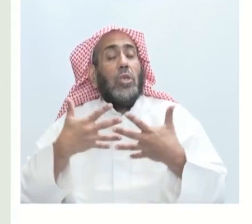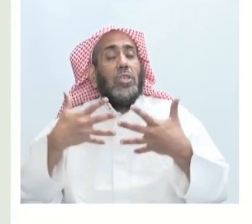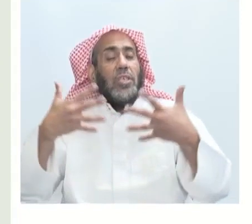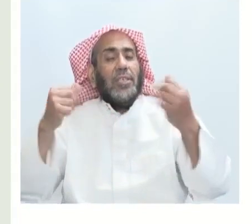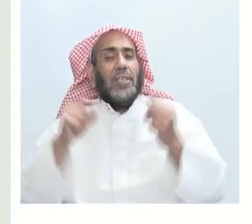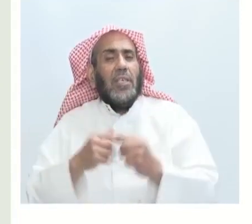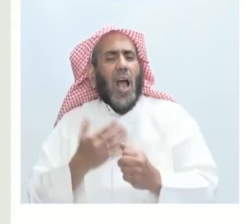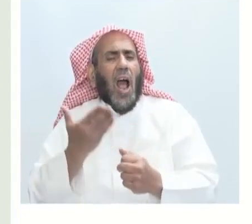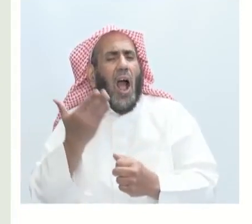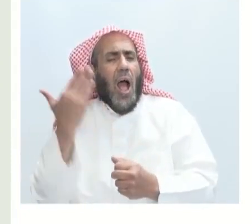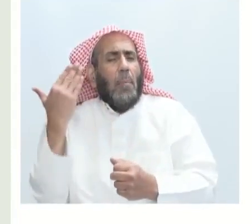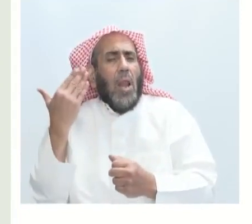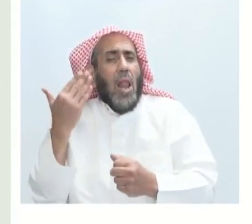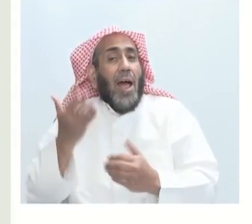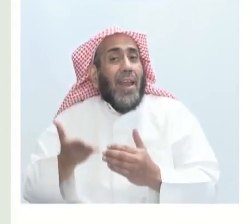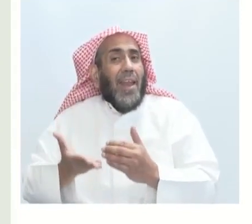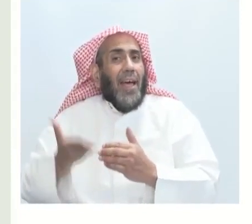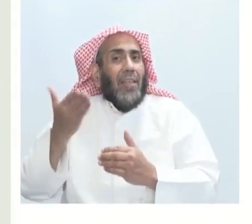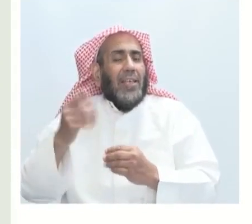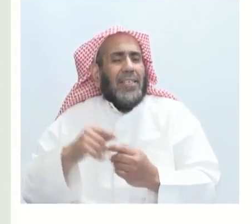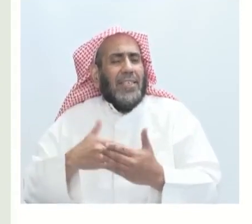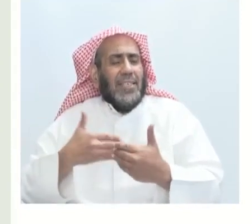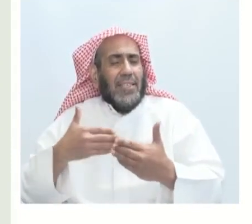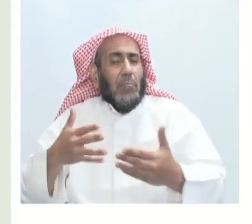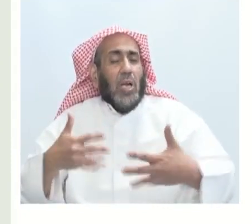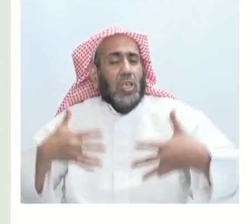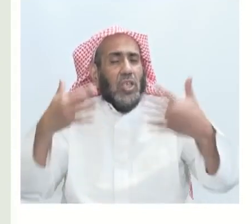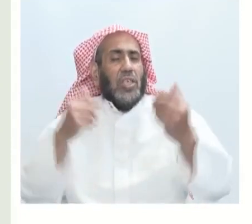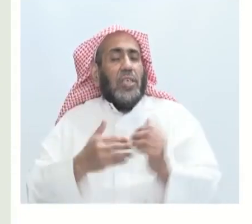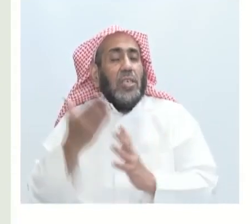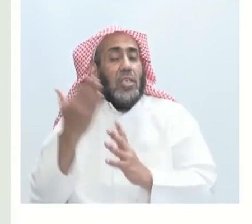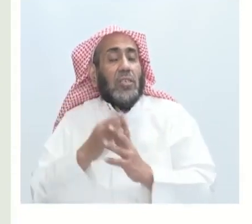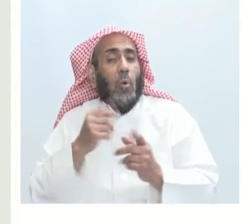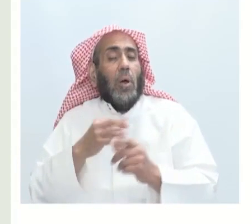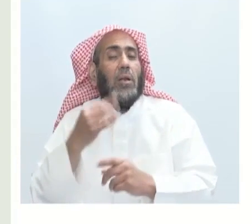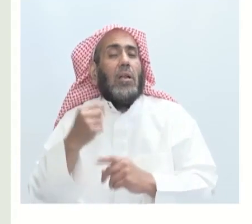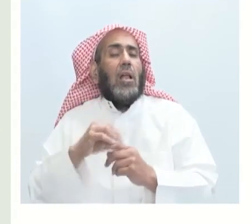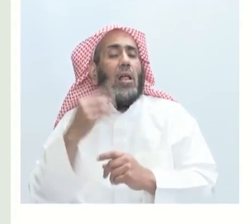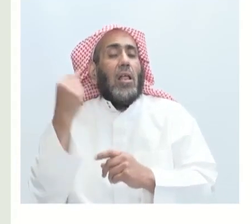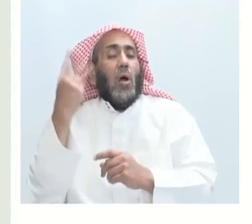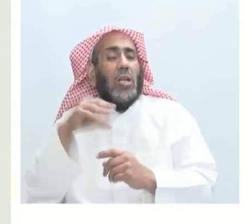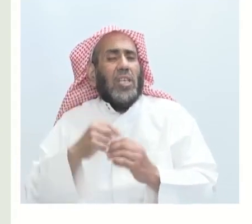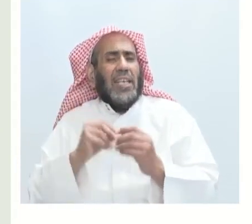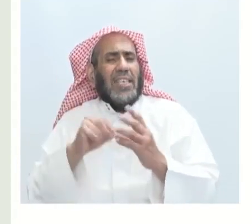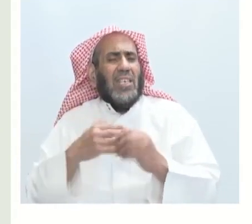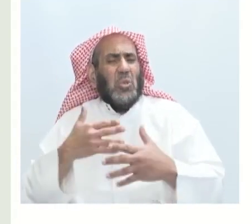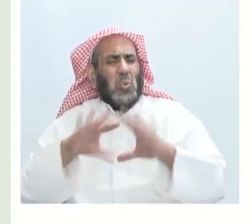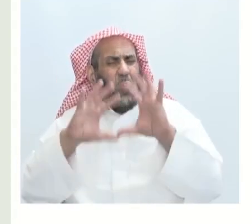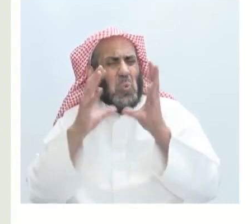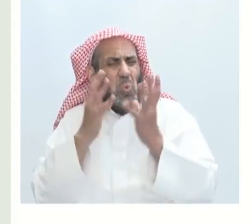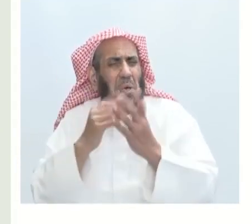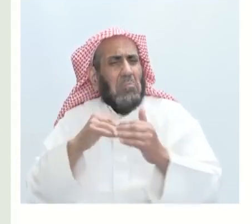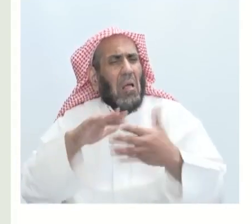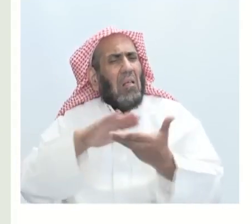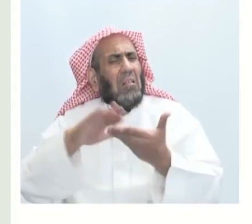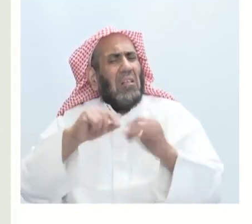بدايه الشعر قبل النهضه يعني استمر الشعر خلال النصف الاول من القرن الثث عشر الهجري على الصوره السطحيه في المعاني